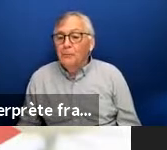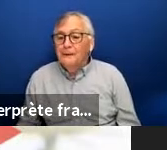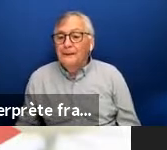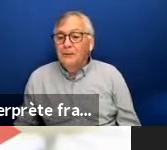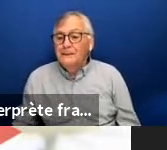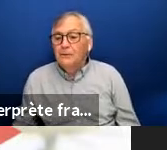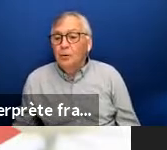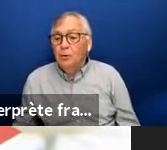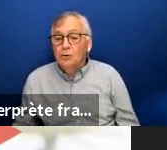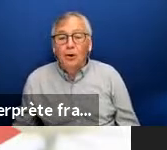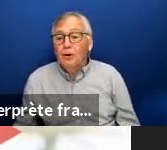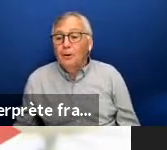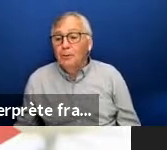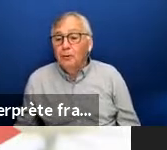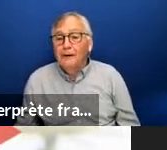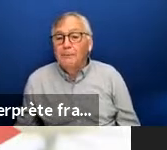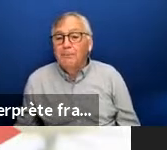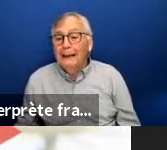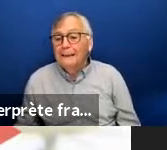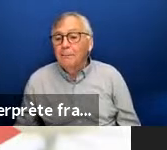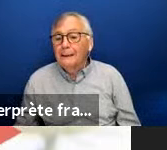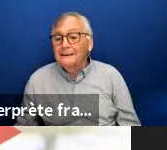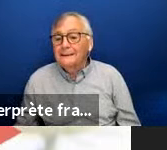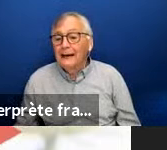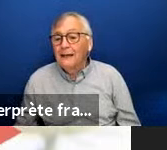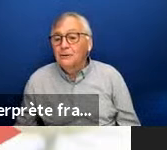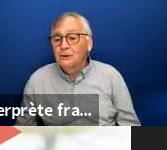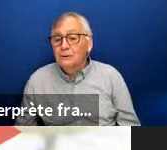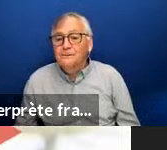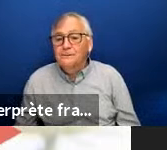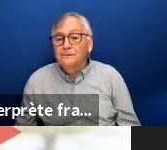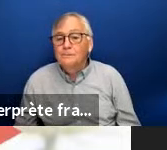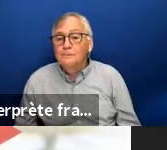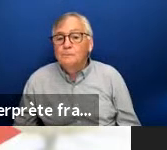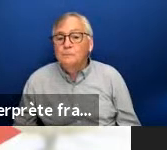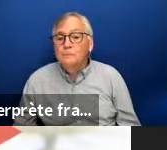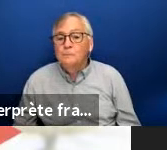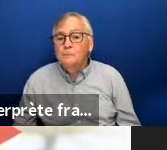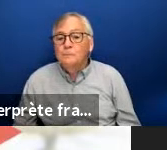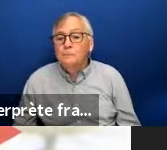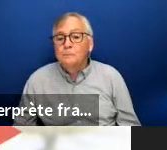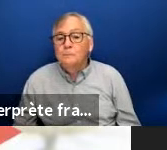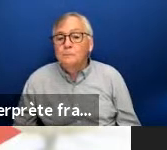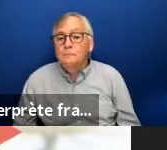vraiment de profiter de ces 2 heures-là pour faire plein d'apprentissages.